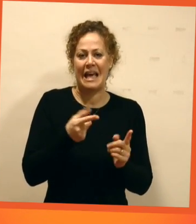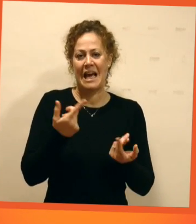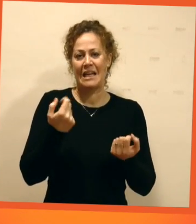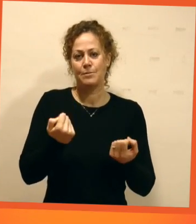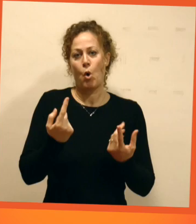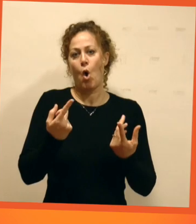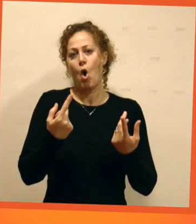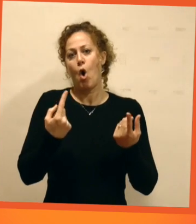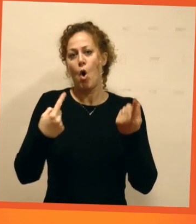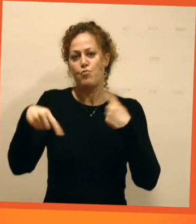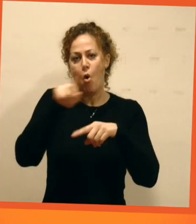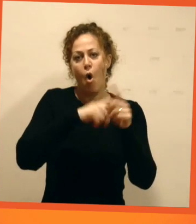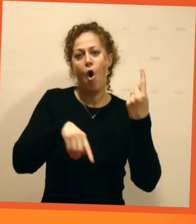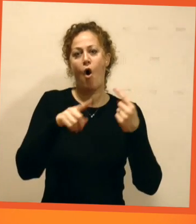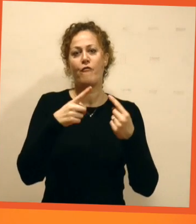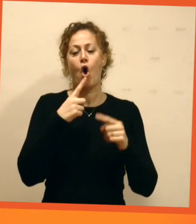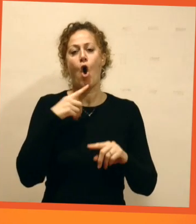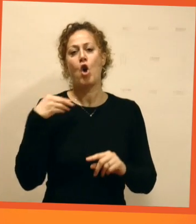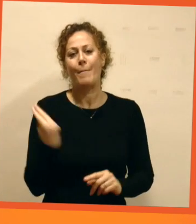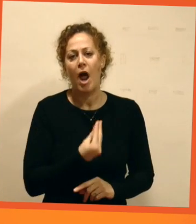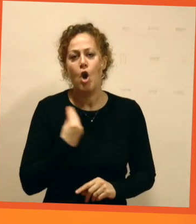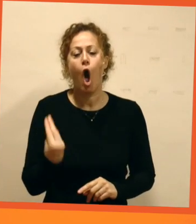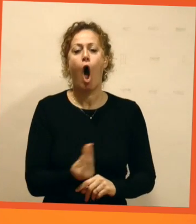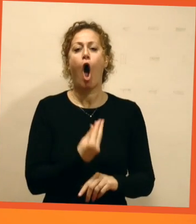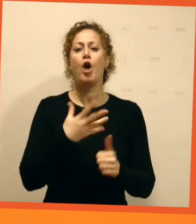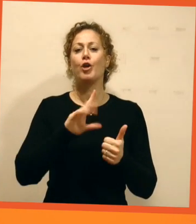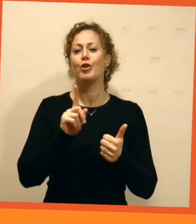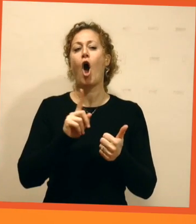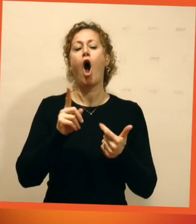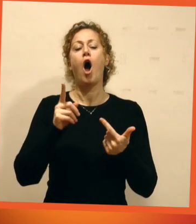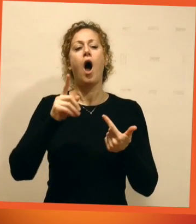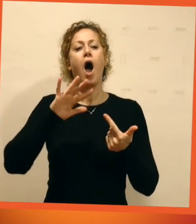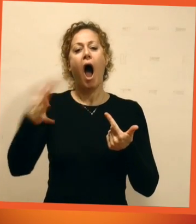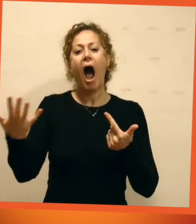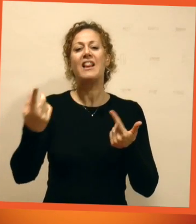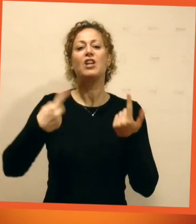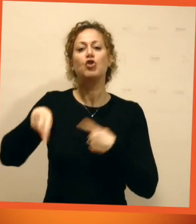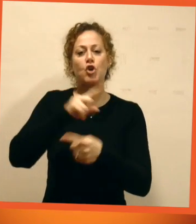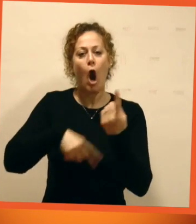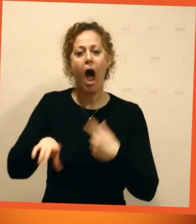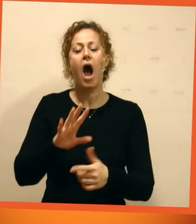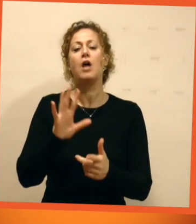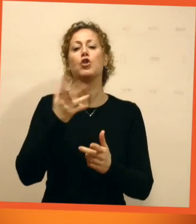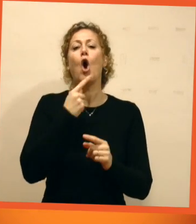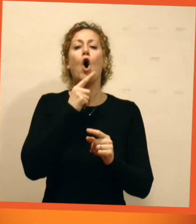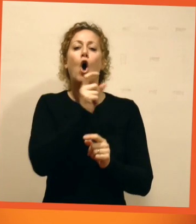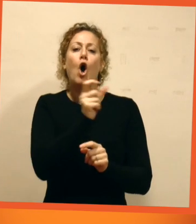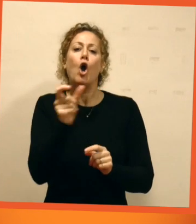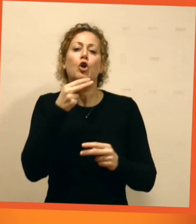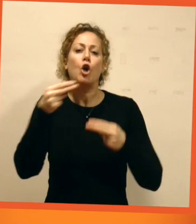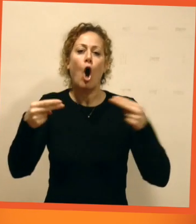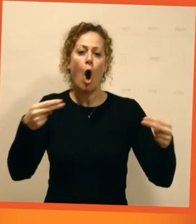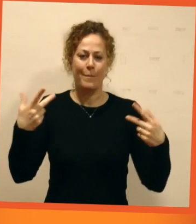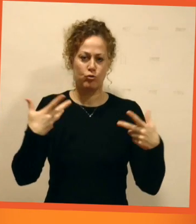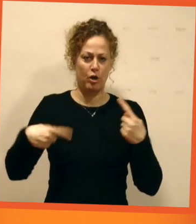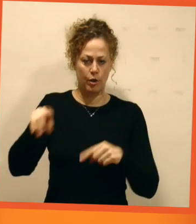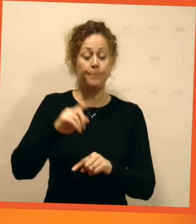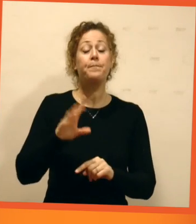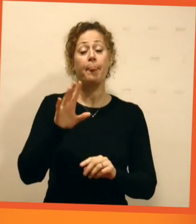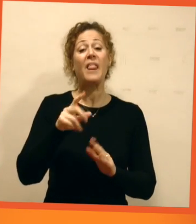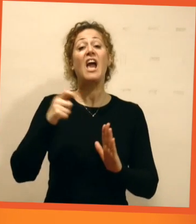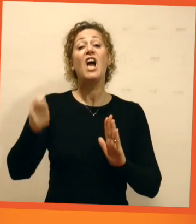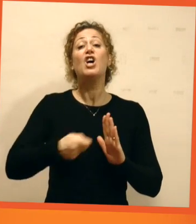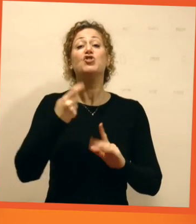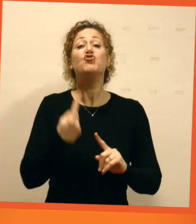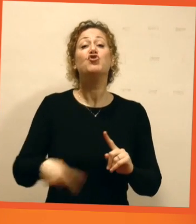sì, io mi muovono, che non mi annoio, sono solo... Sì. Sono nomi di alcuni progetti che sono attivi, sì, ancora, sì, adesso. Allora, Circolando è